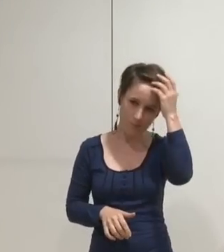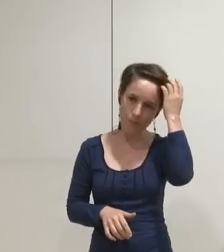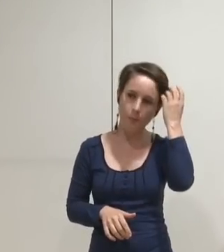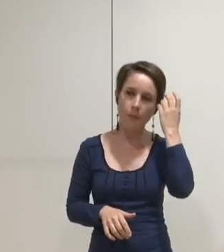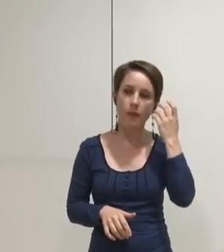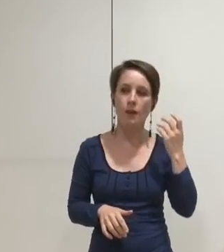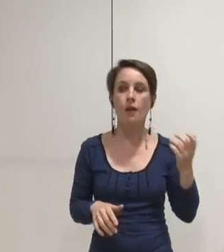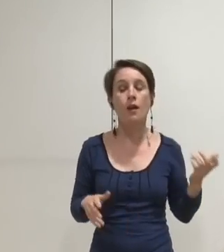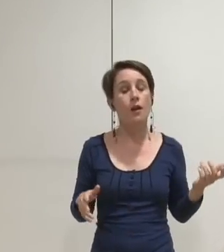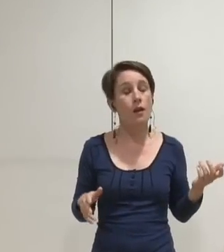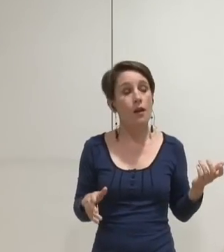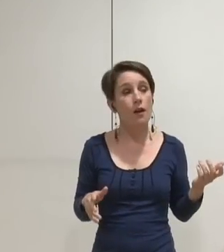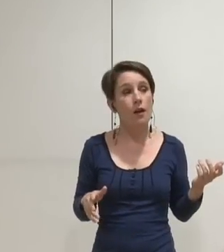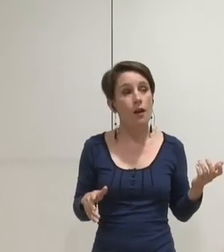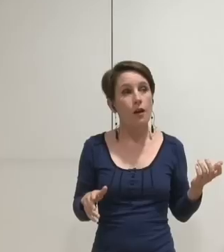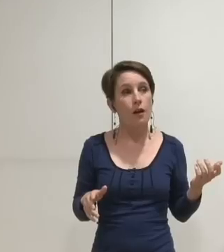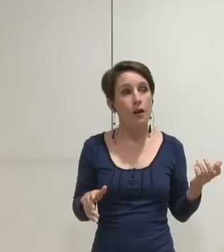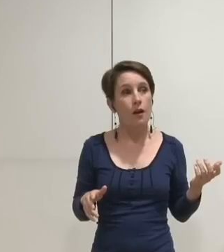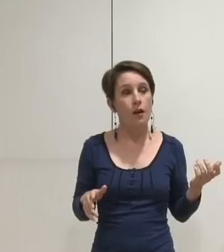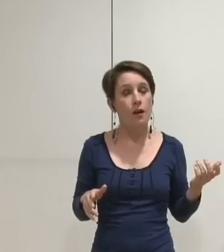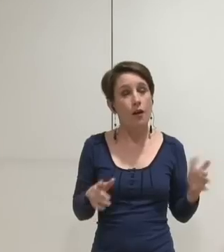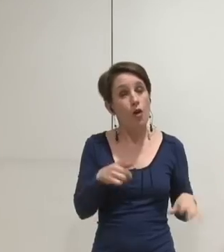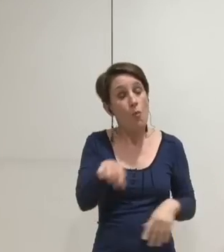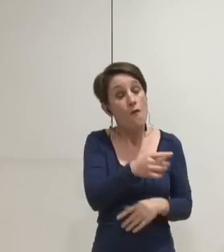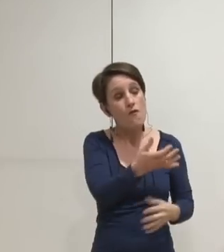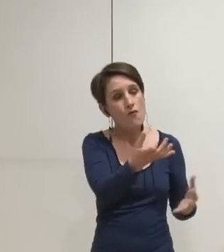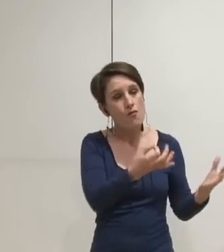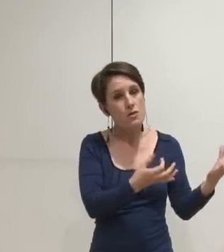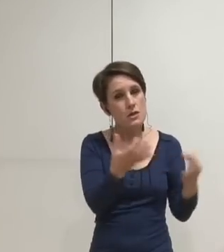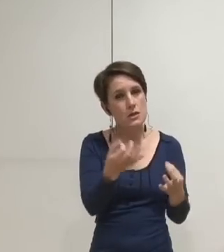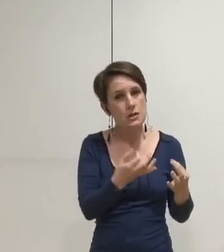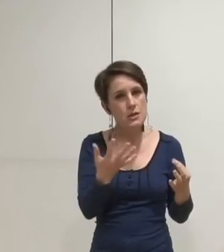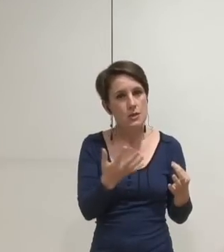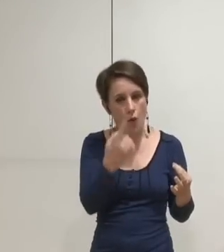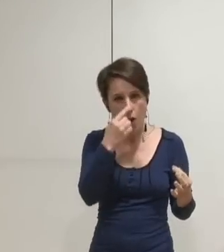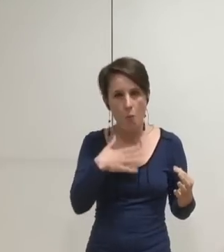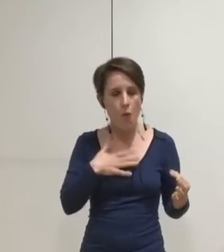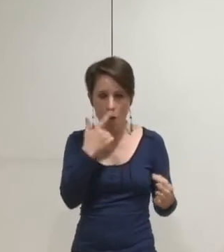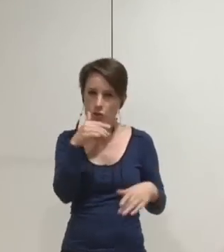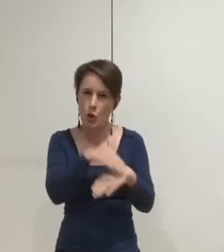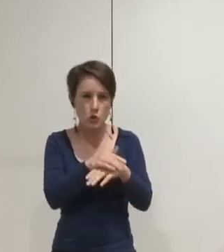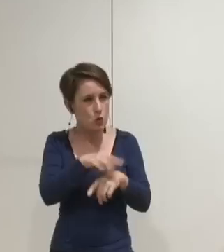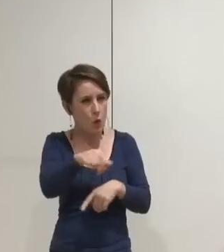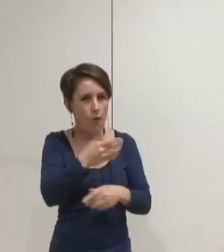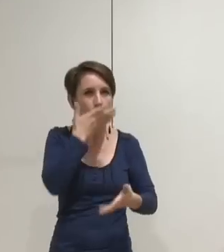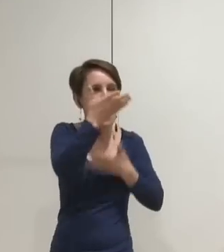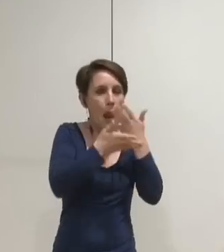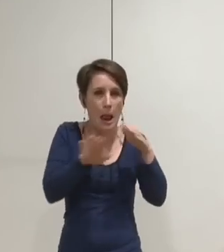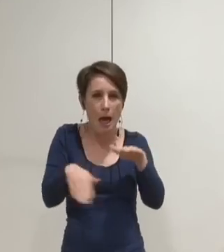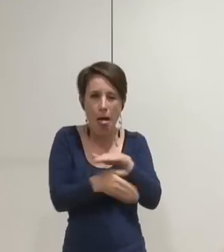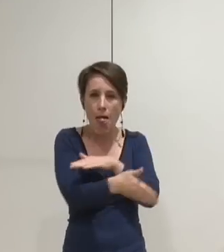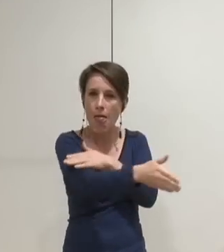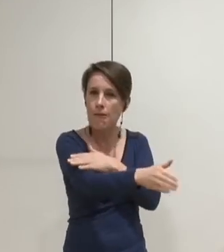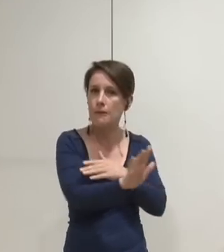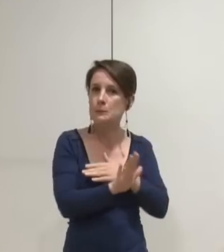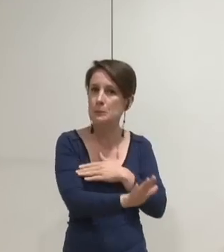que des élus sont prêts par des sous-entendus que moi je qualifie de sournois ce soir à prendre le